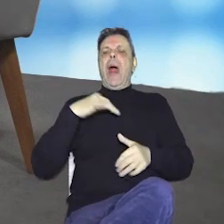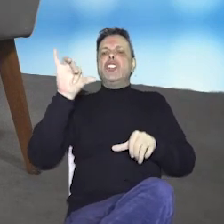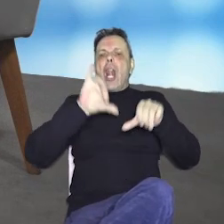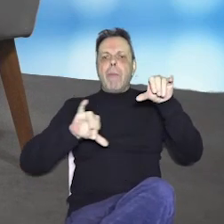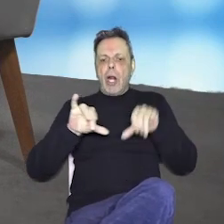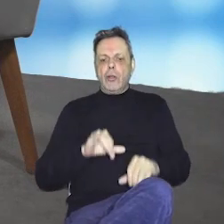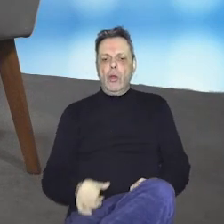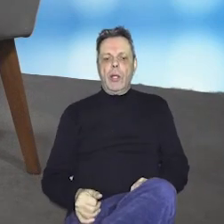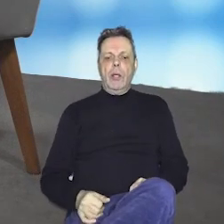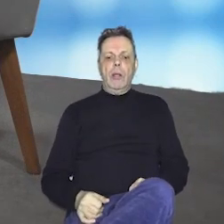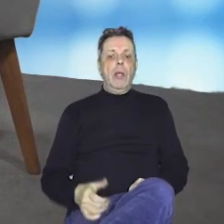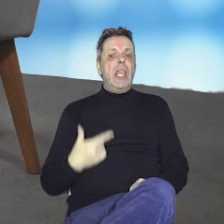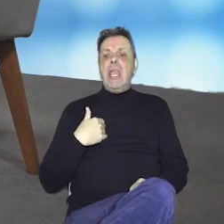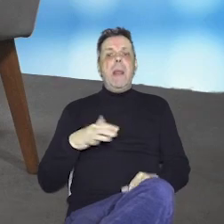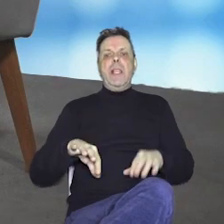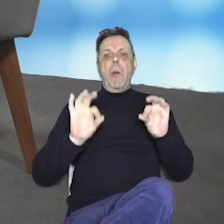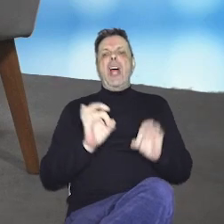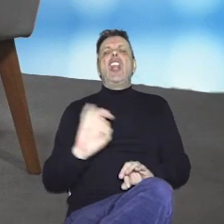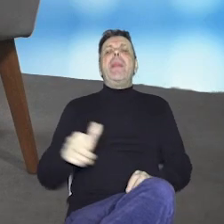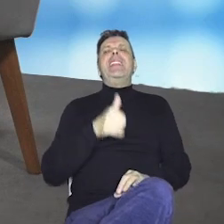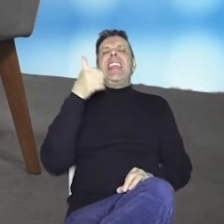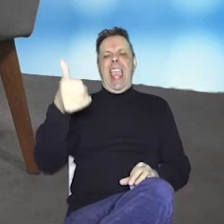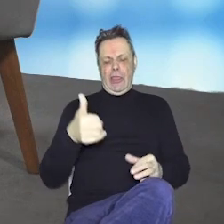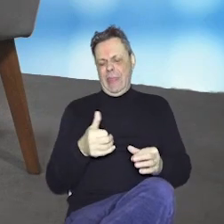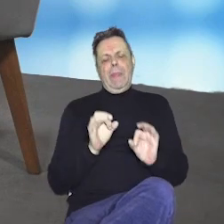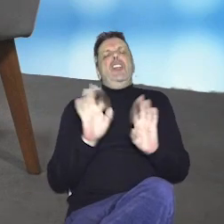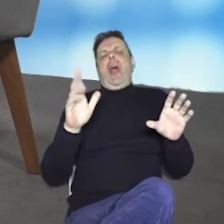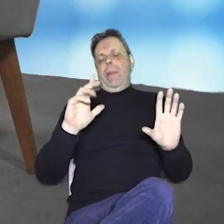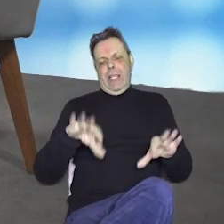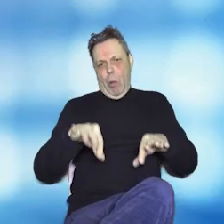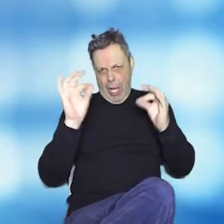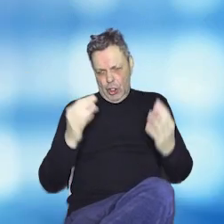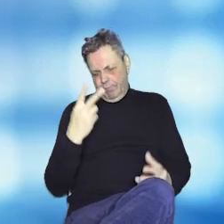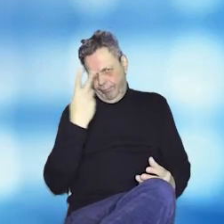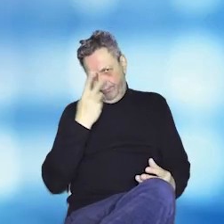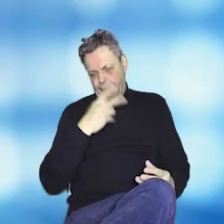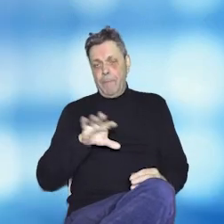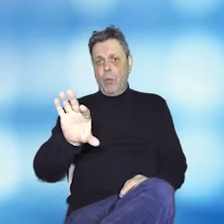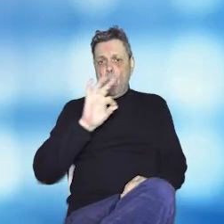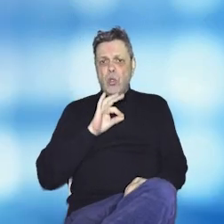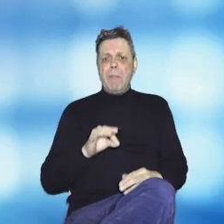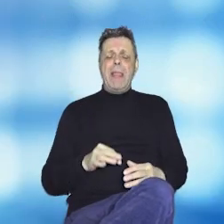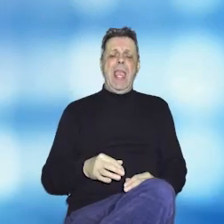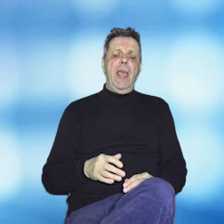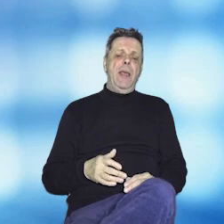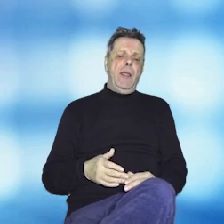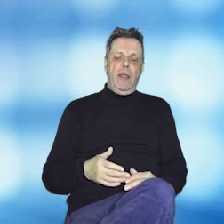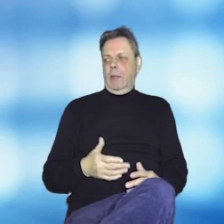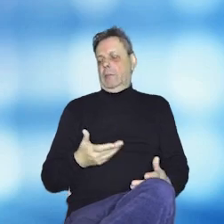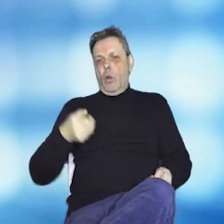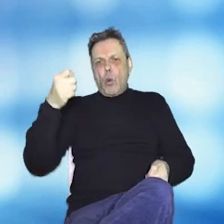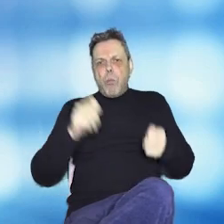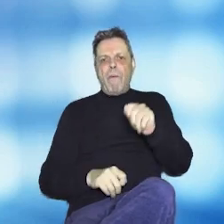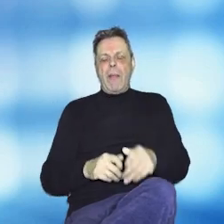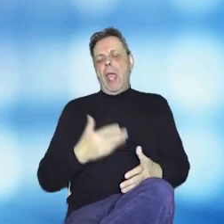laboratorij, nije bilo ni jednog parazita, dakle, nije bilo ničega. Jel da? I uzimanje onog sredstva koje se